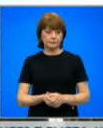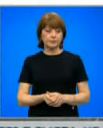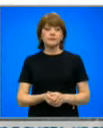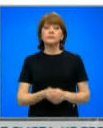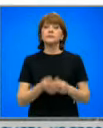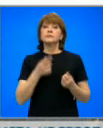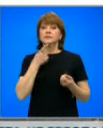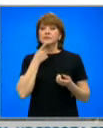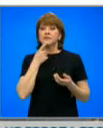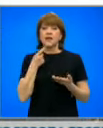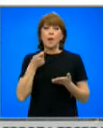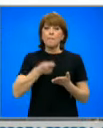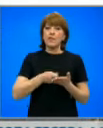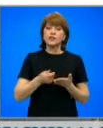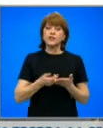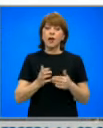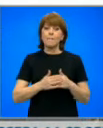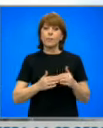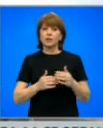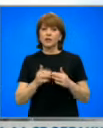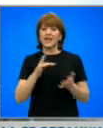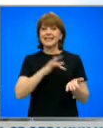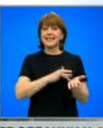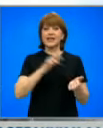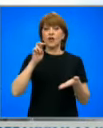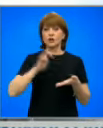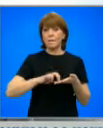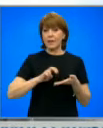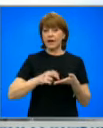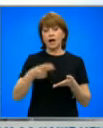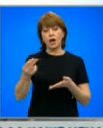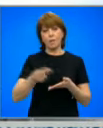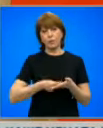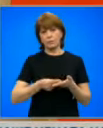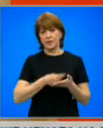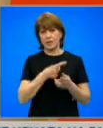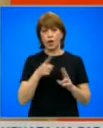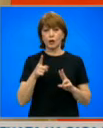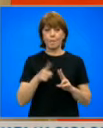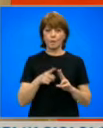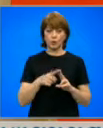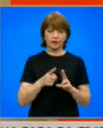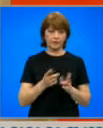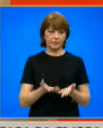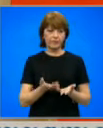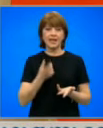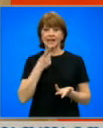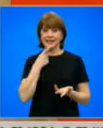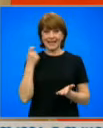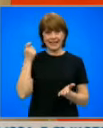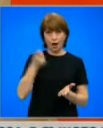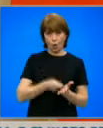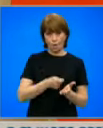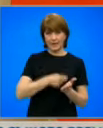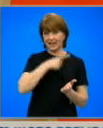Процедурата за плащане е изготвена от Централната банка на Русия и Газпром и вече е подписана от президента Путин. За да купят